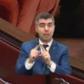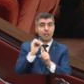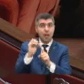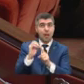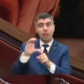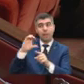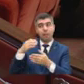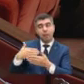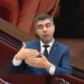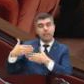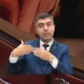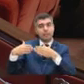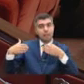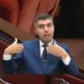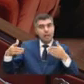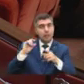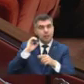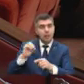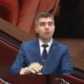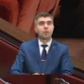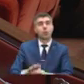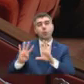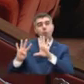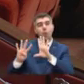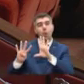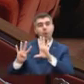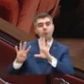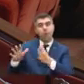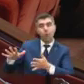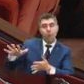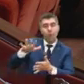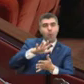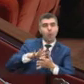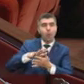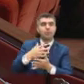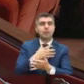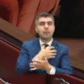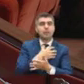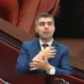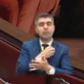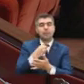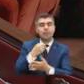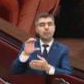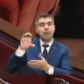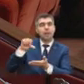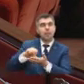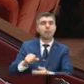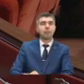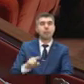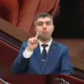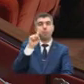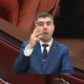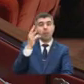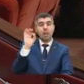أحد من يعني المستشفيات أعتقد التسع ديال الدار البيضاء أو أكثر. 130